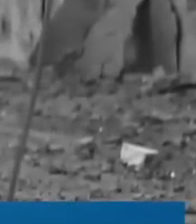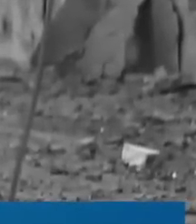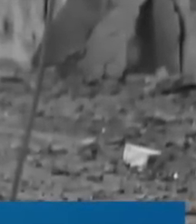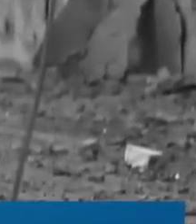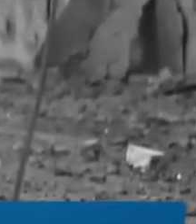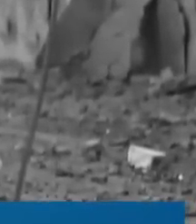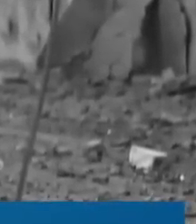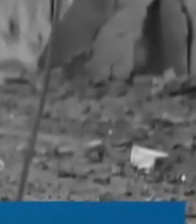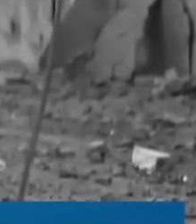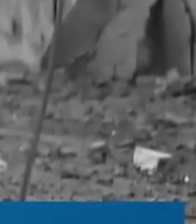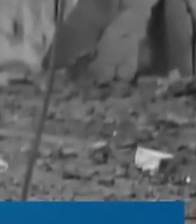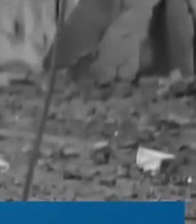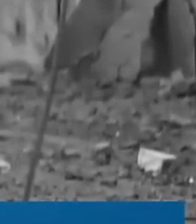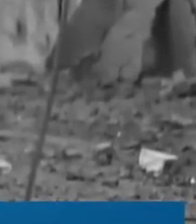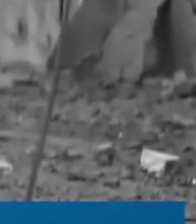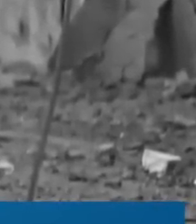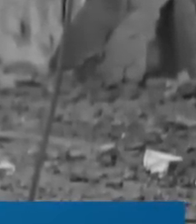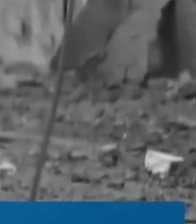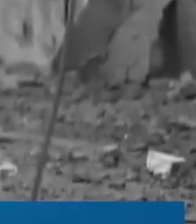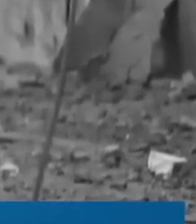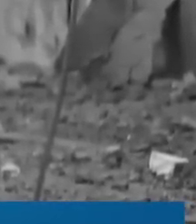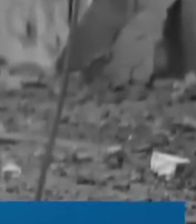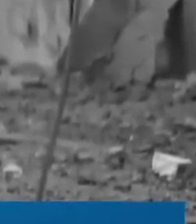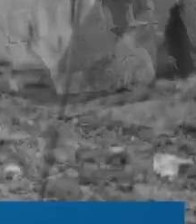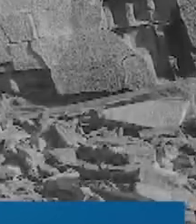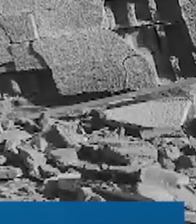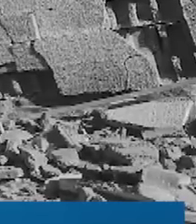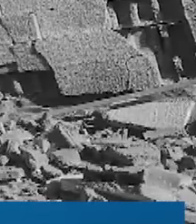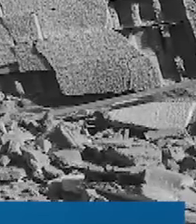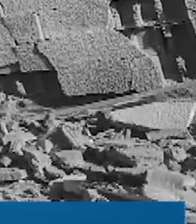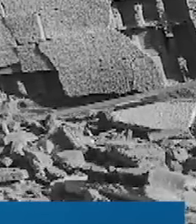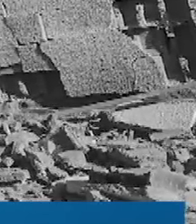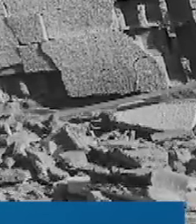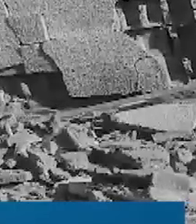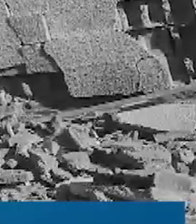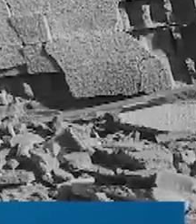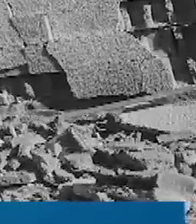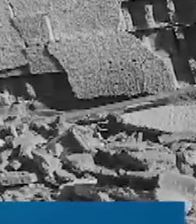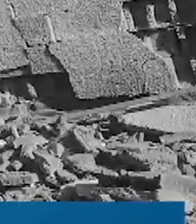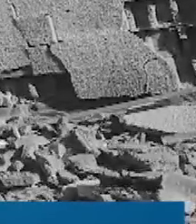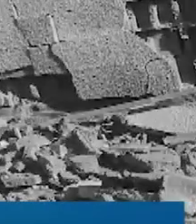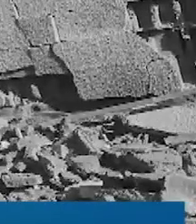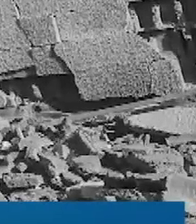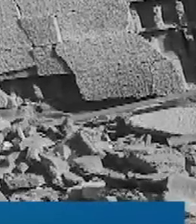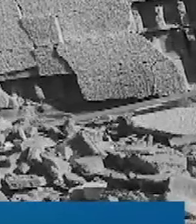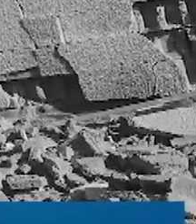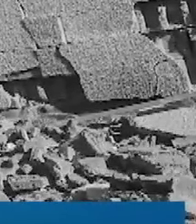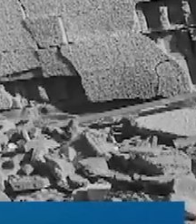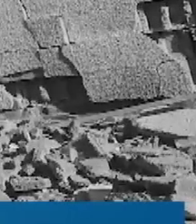duvarları yıkın gitsin hepsini ne böyle zulüm